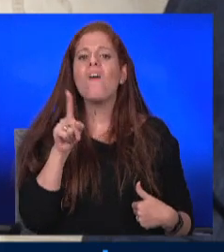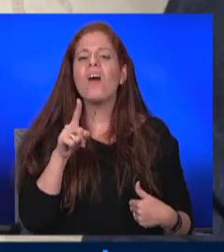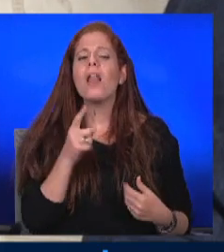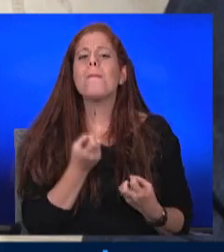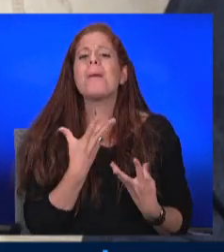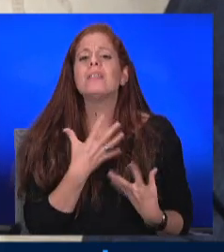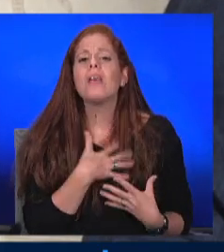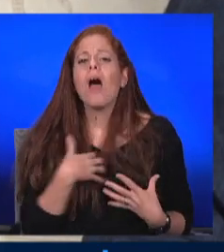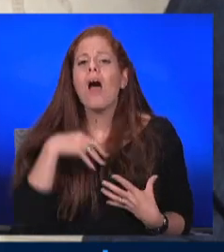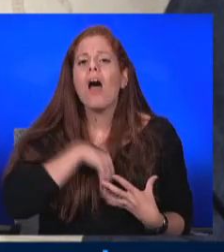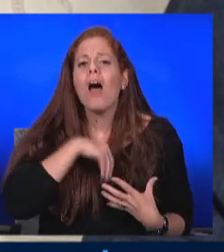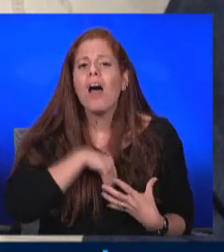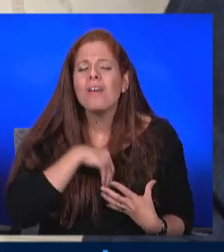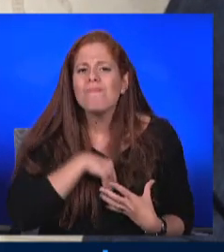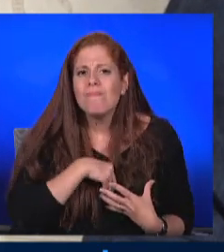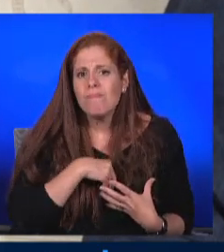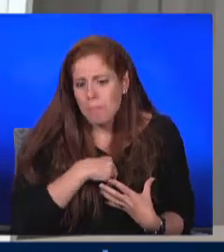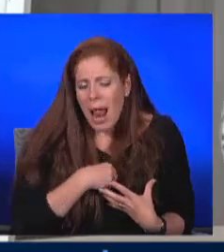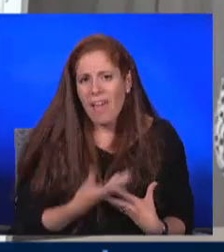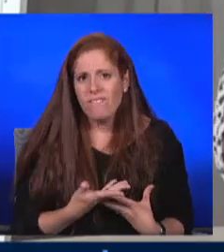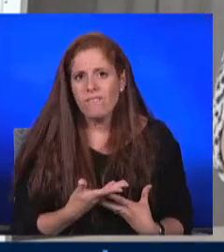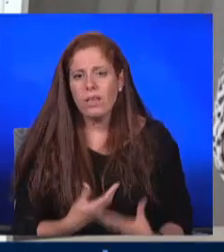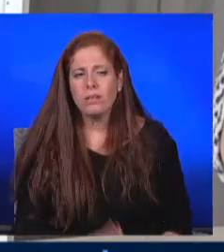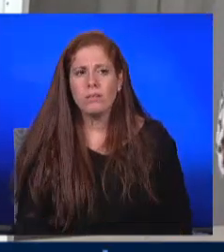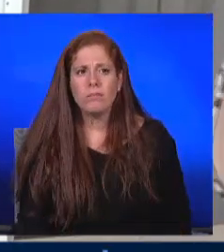מדמם בלב.